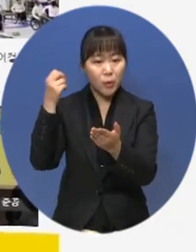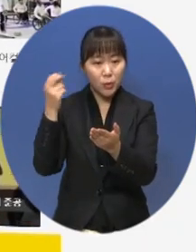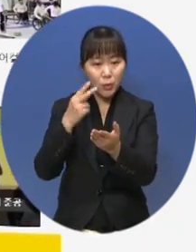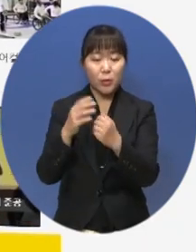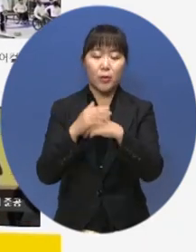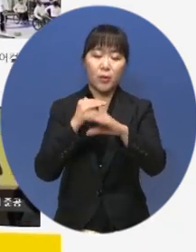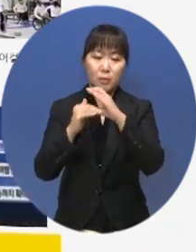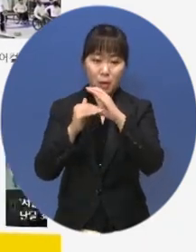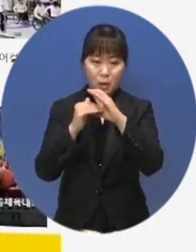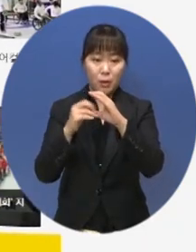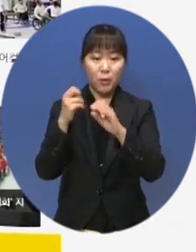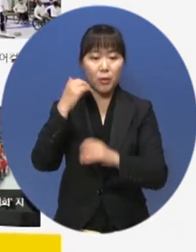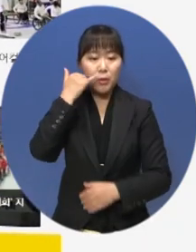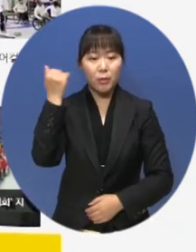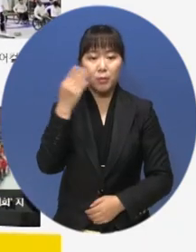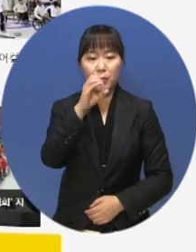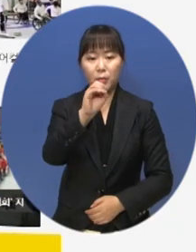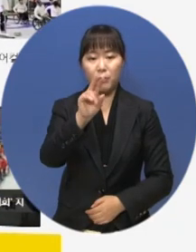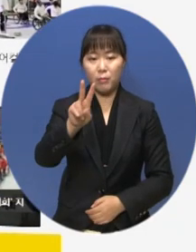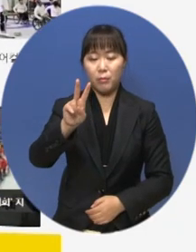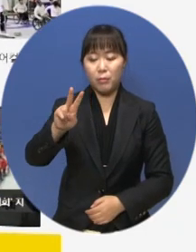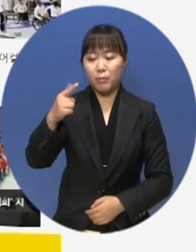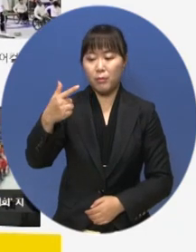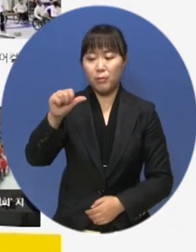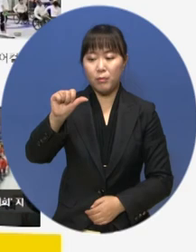홈페이지 또는 전자우편,